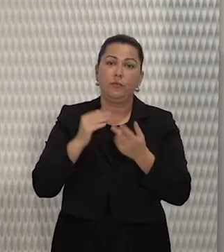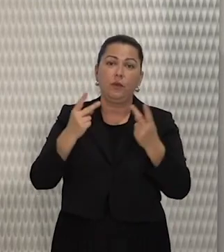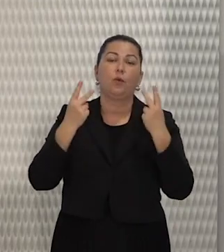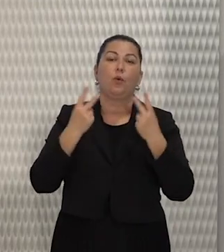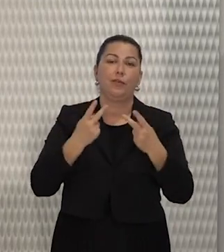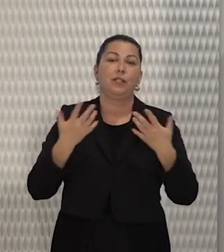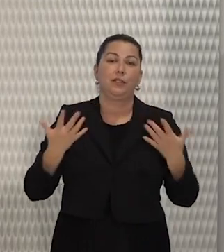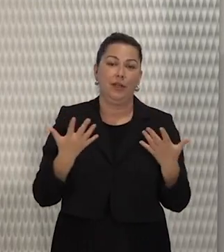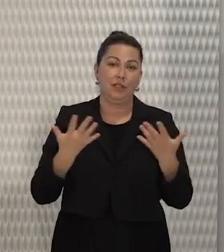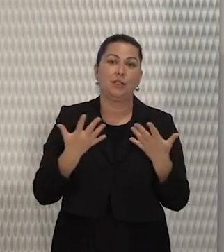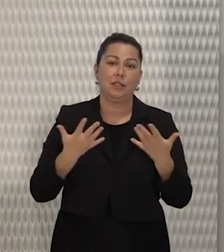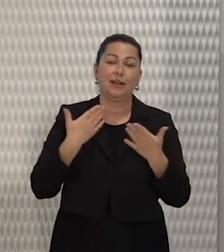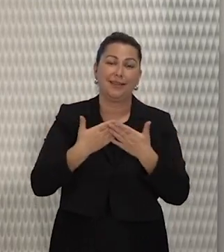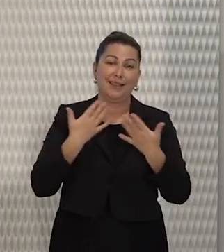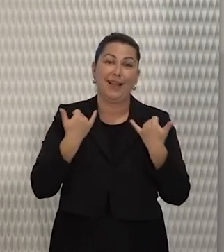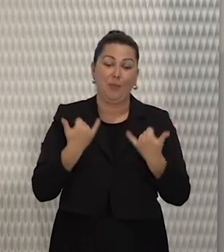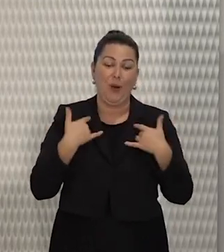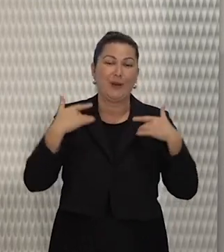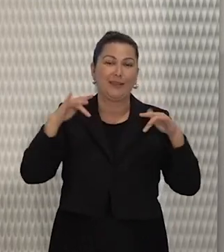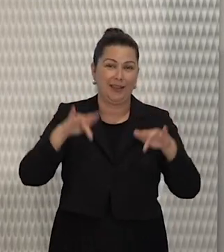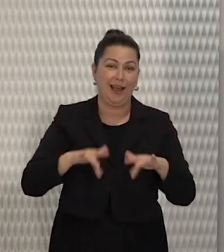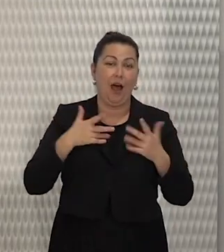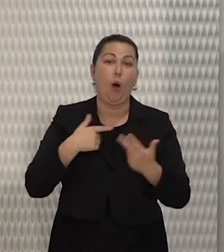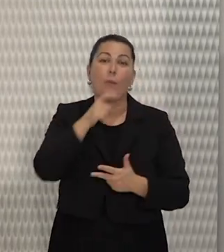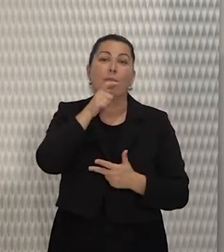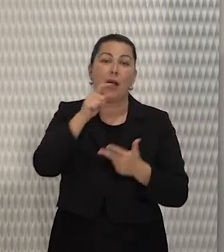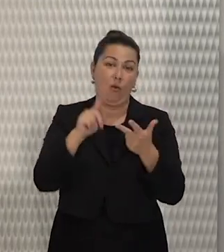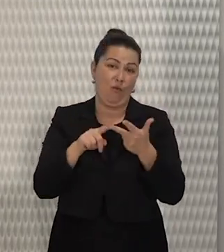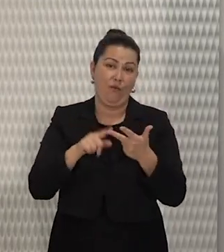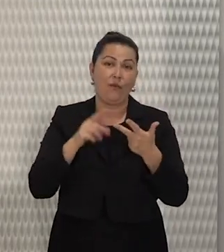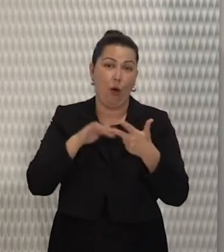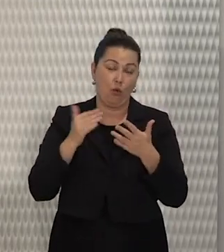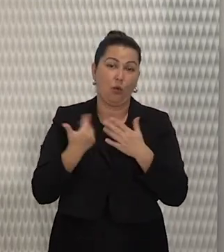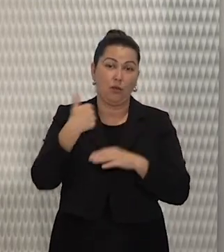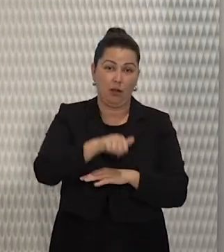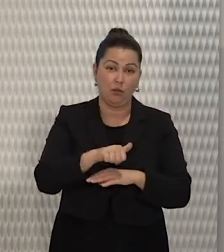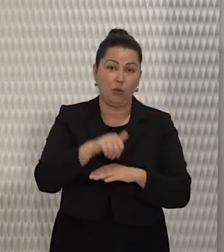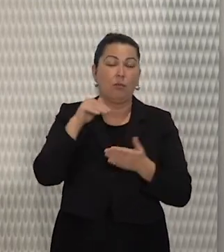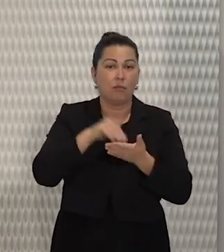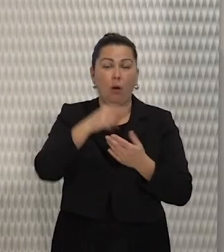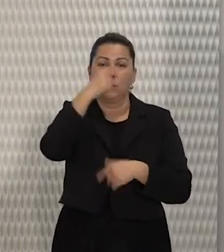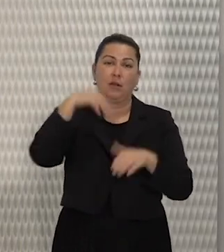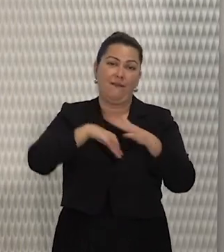wichtiges Element. Deshalb sind wir hier heute beieinander. Das ist dann auch der Beruf. Und